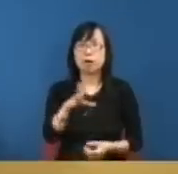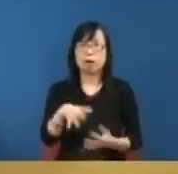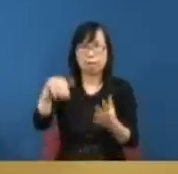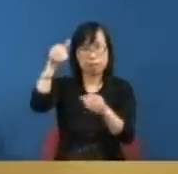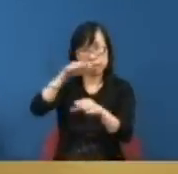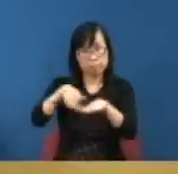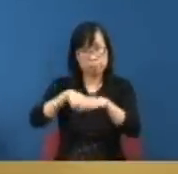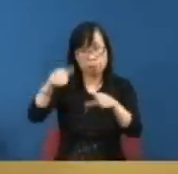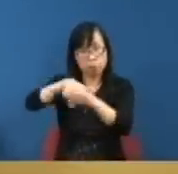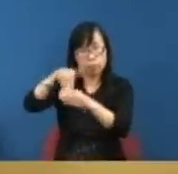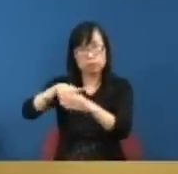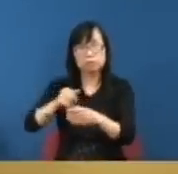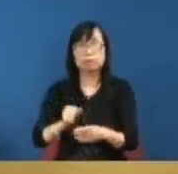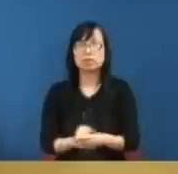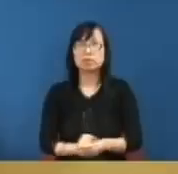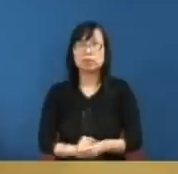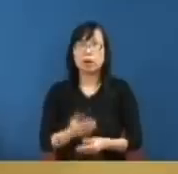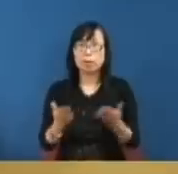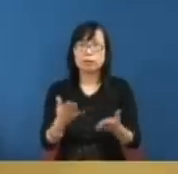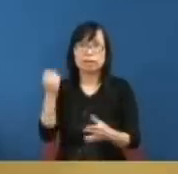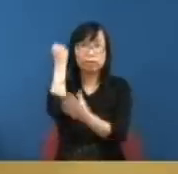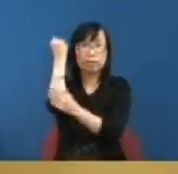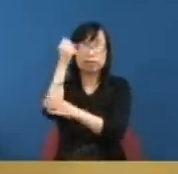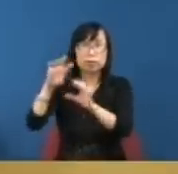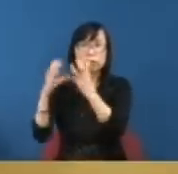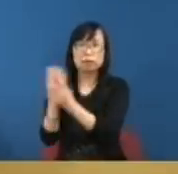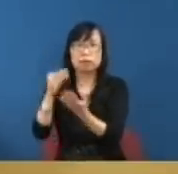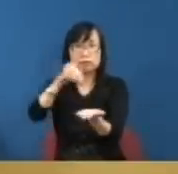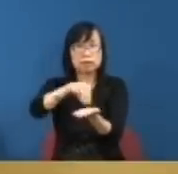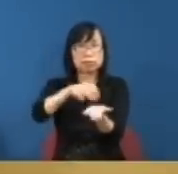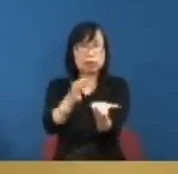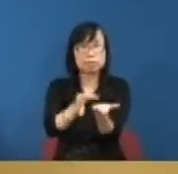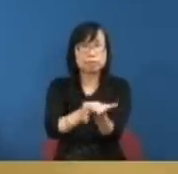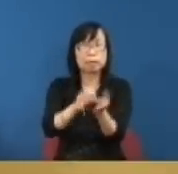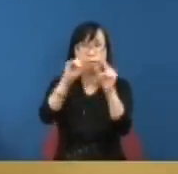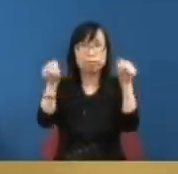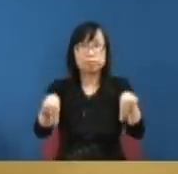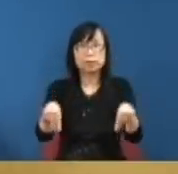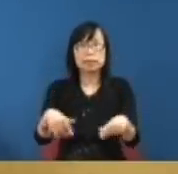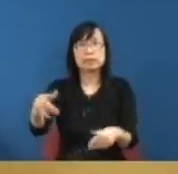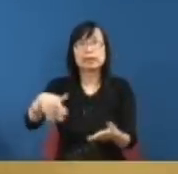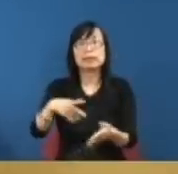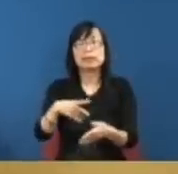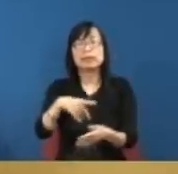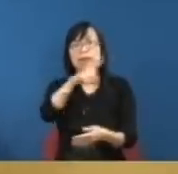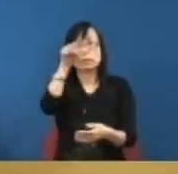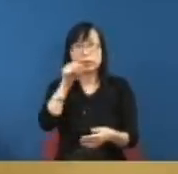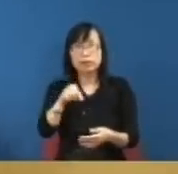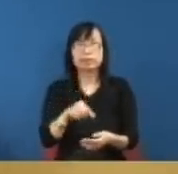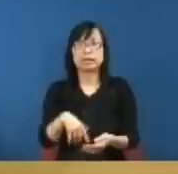問題、民主的問題，或者是反對黨的定位的問題，其實都是同一樣東西。到底你是站在這